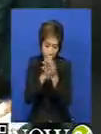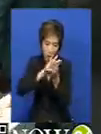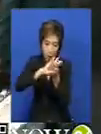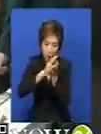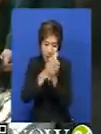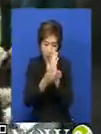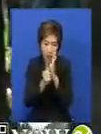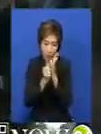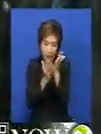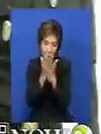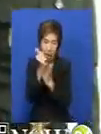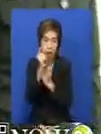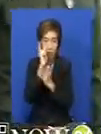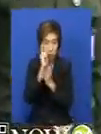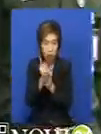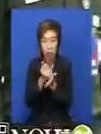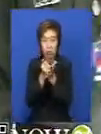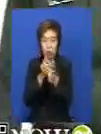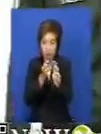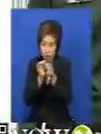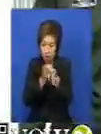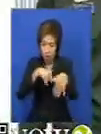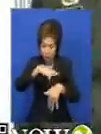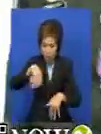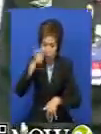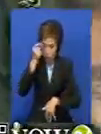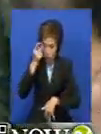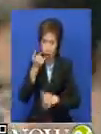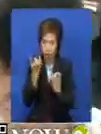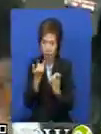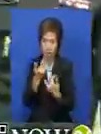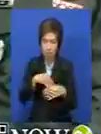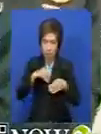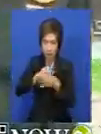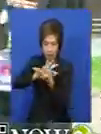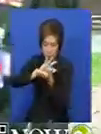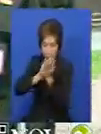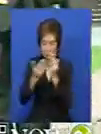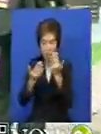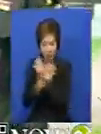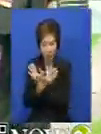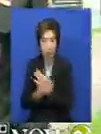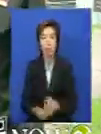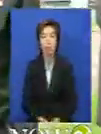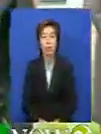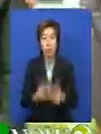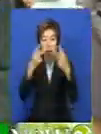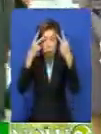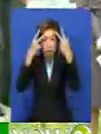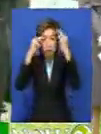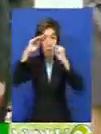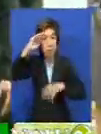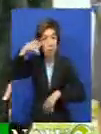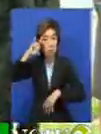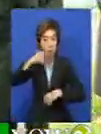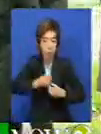ทศต้องทำให้ประชาชนเนี่ยเข้าใจให้รู้ถึงการเปลี่ยนผ่านไปได้โดยนายกรัฐมนตรีก็เสียสละเข้ามาท